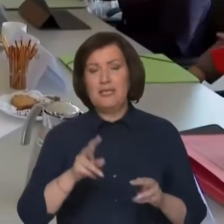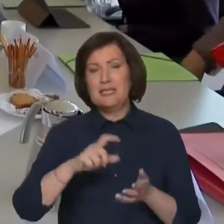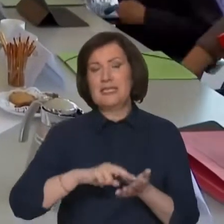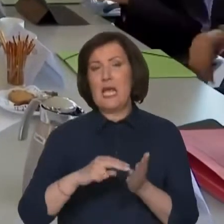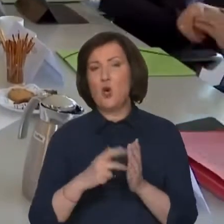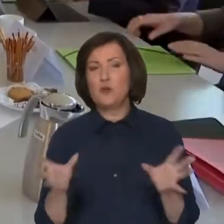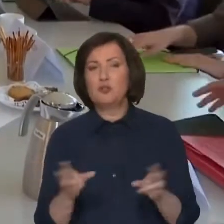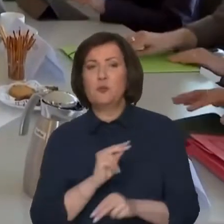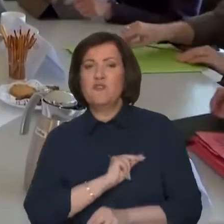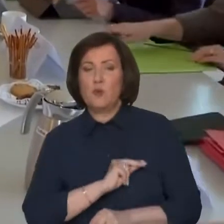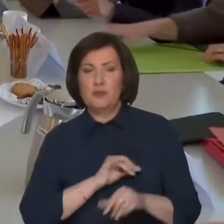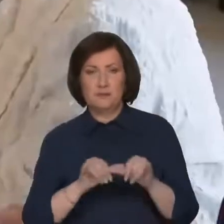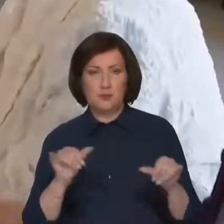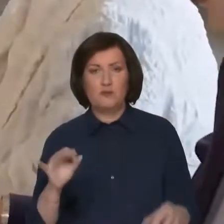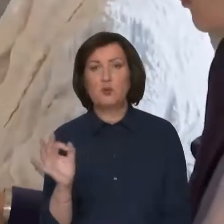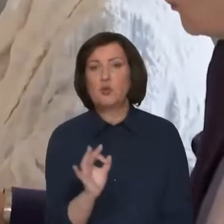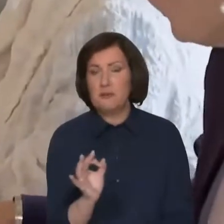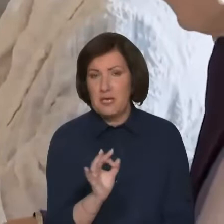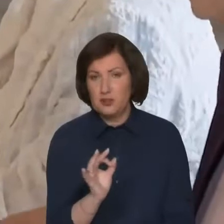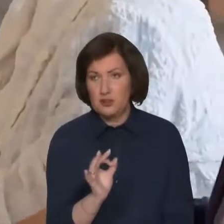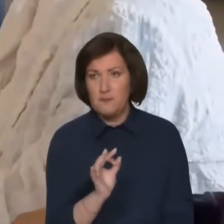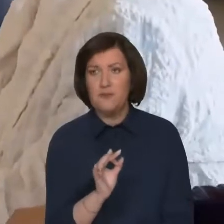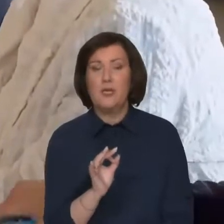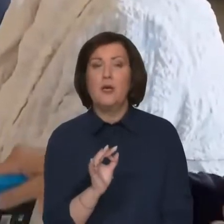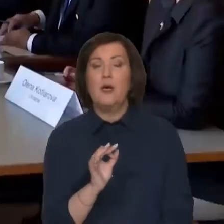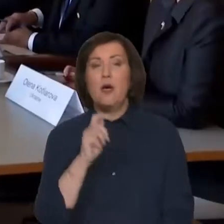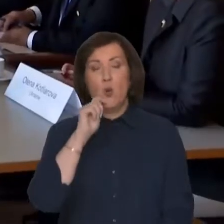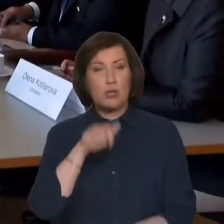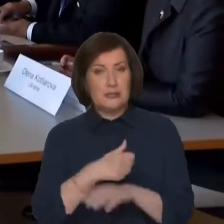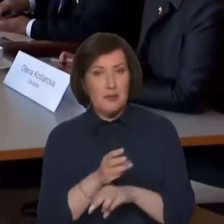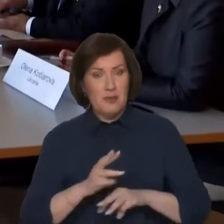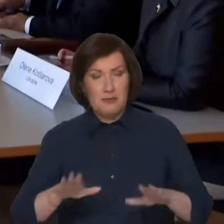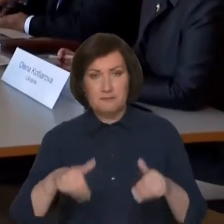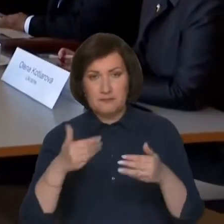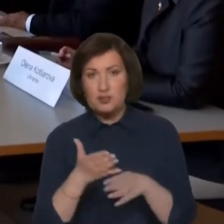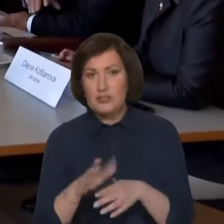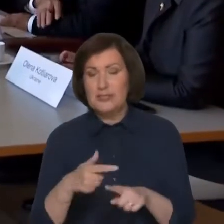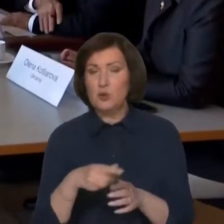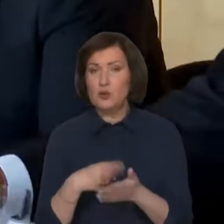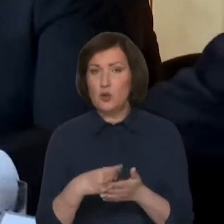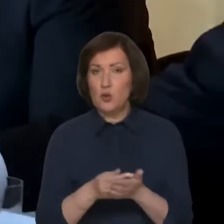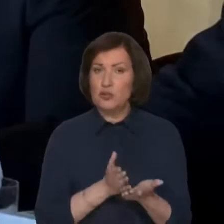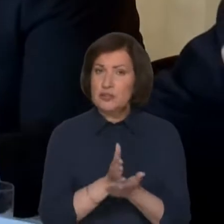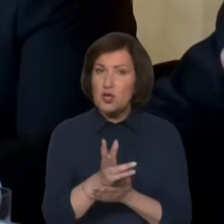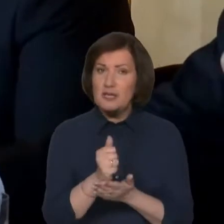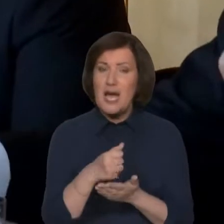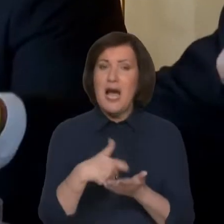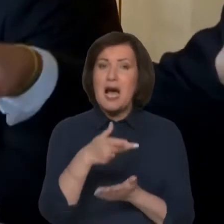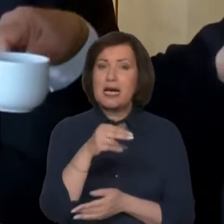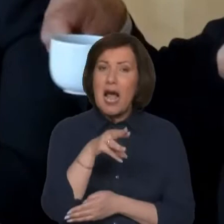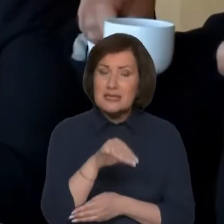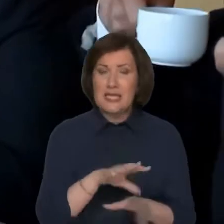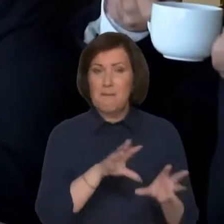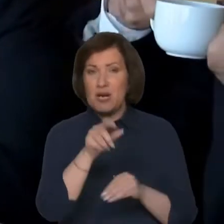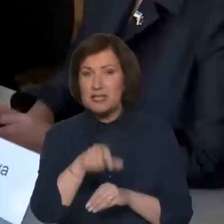економічного співробітництва та розвитку Німеччини Свенія Шульце. А український прем'єр запропонував частину цих грошей скерувати на гранти